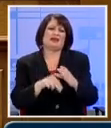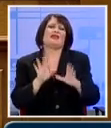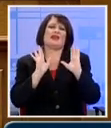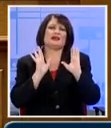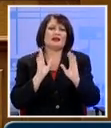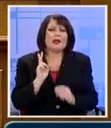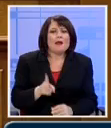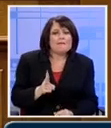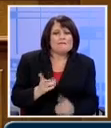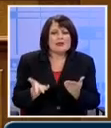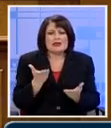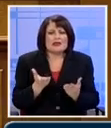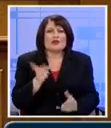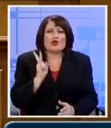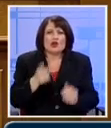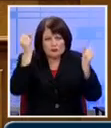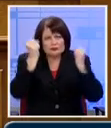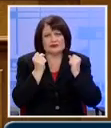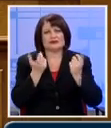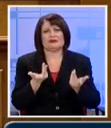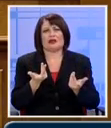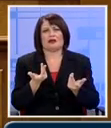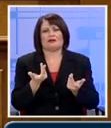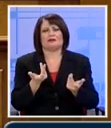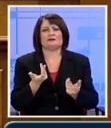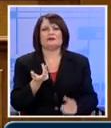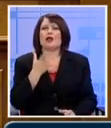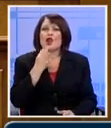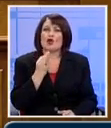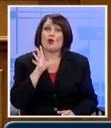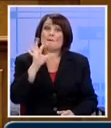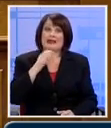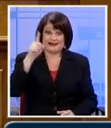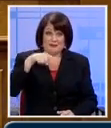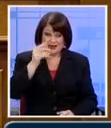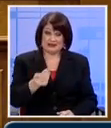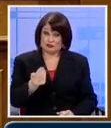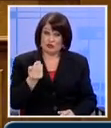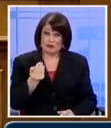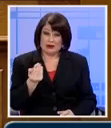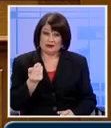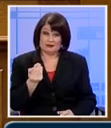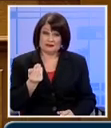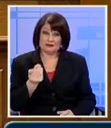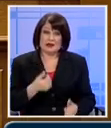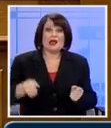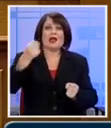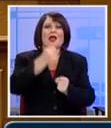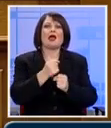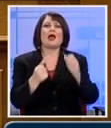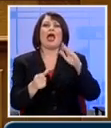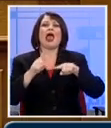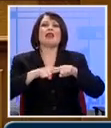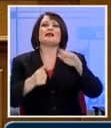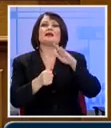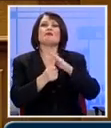αυτά διακινδυνεύετε να κάνετε κακό για ένα λόγο ακόμα. Γιατί σε λιγότερα από 50 μέρες αρχίζει η ελληνική προεδρία στην Ευρώπη.